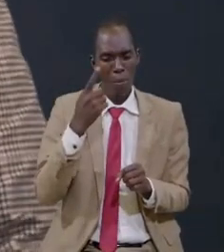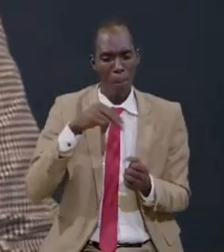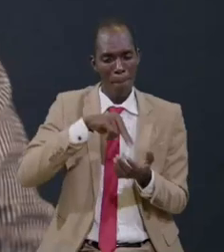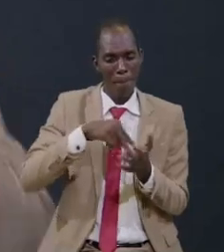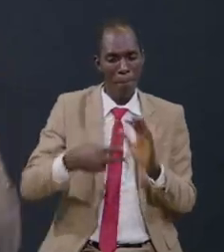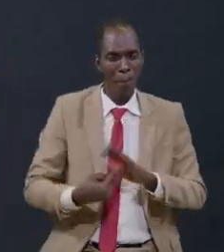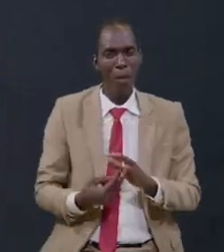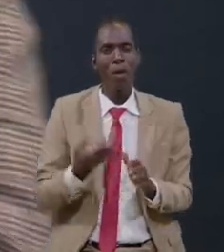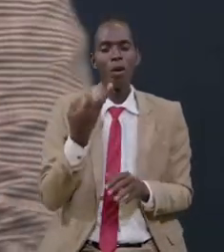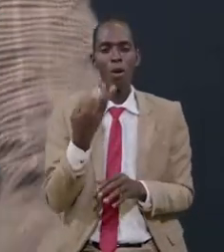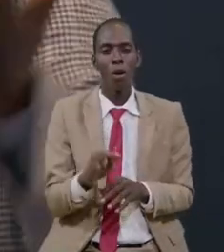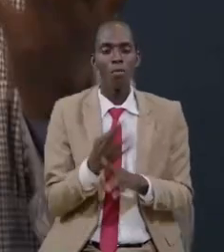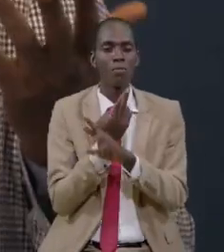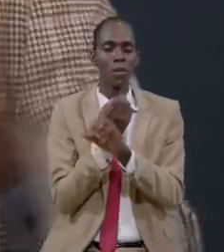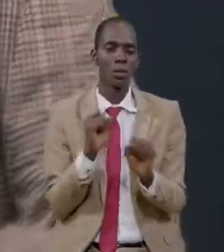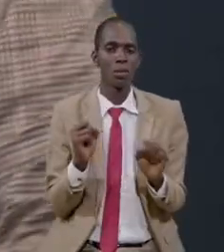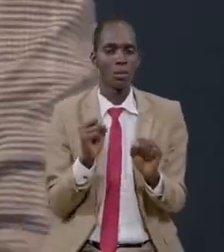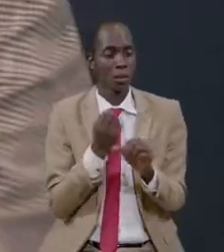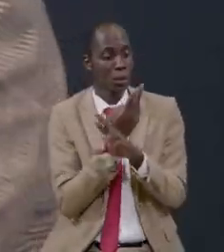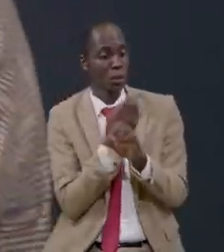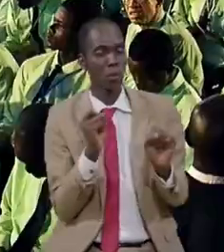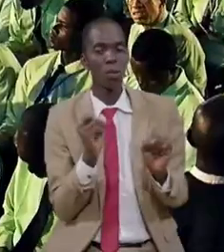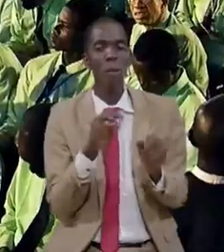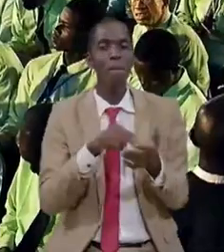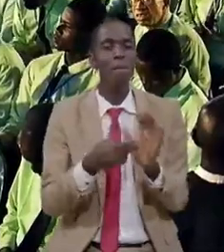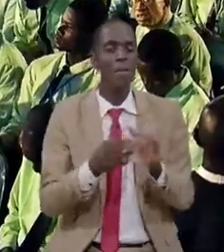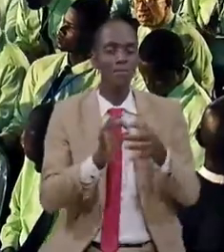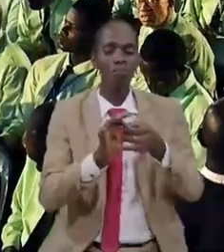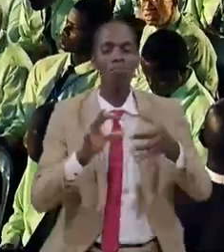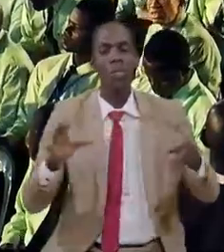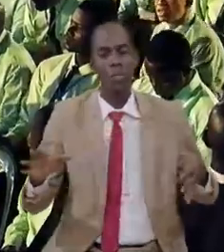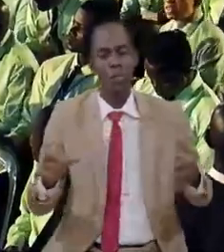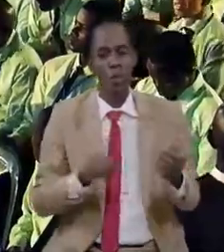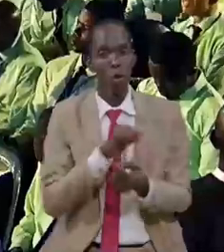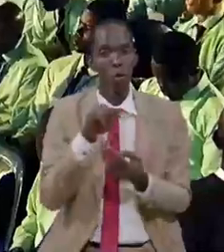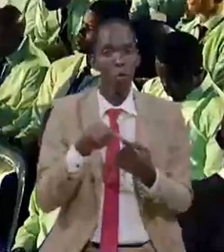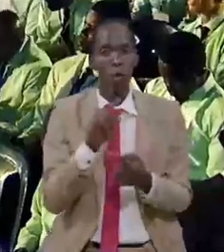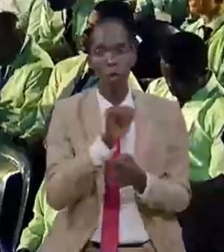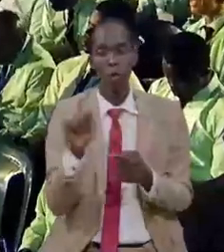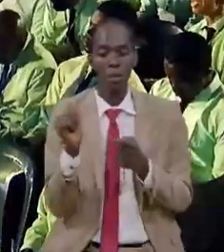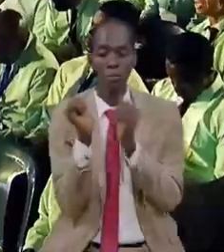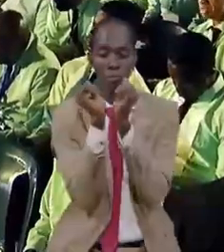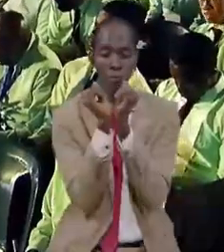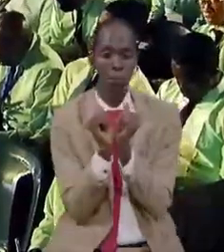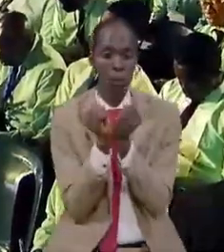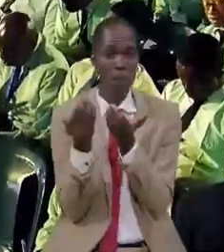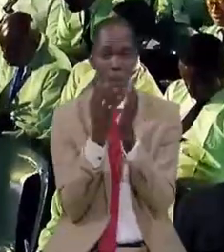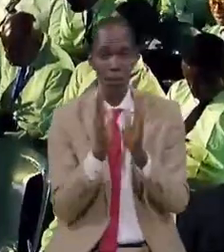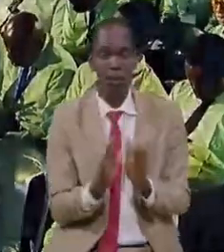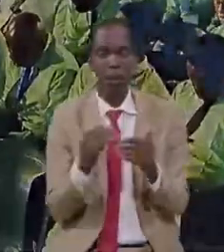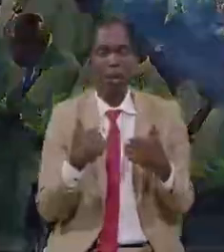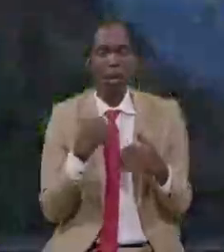C'est quoi la rédemption? La rédemption, c'est la libération. Quand un esclave était